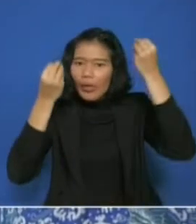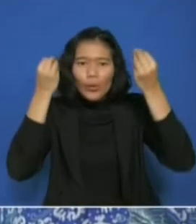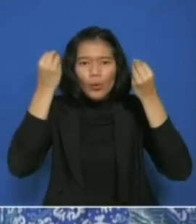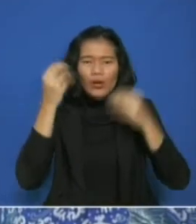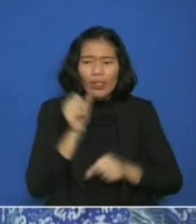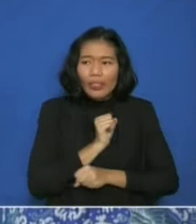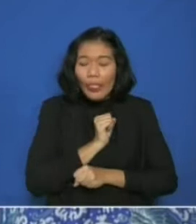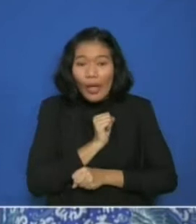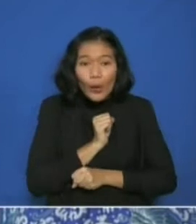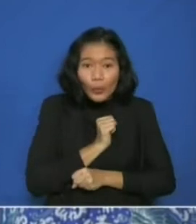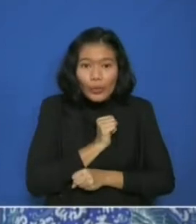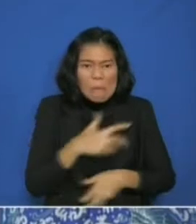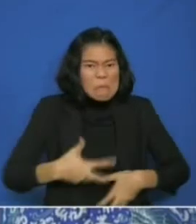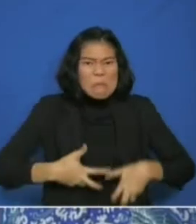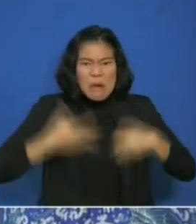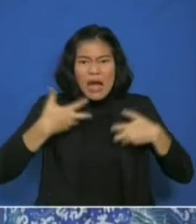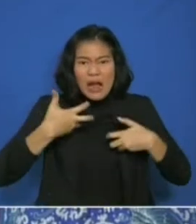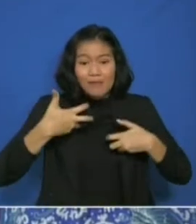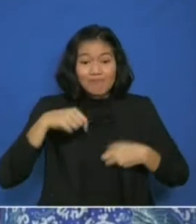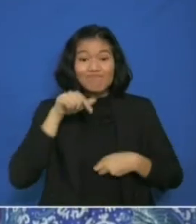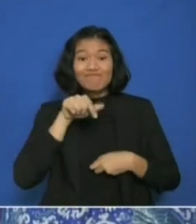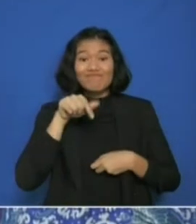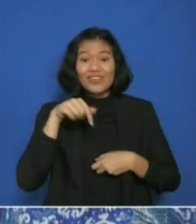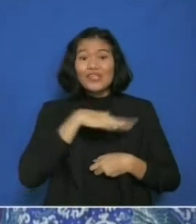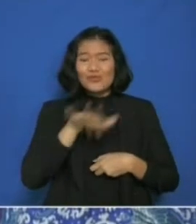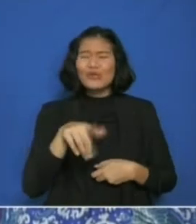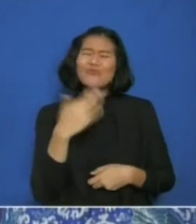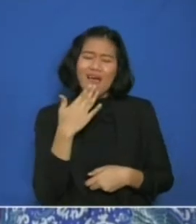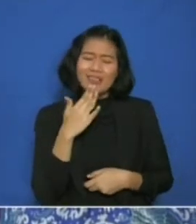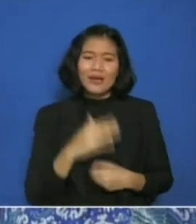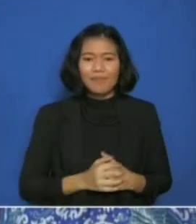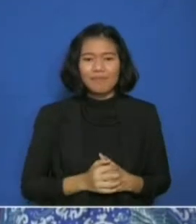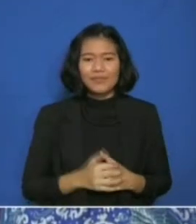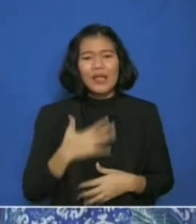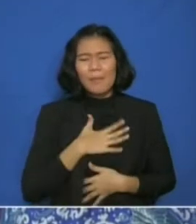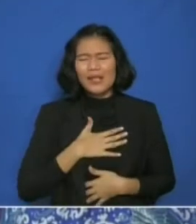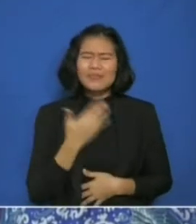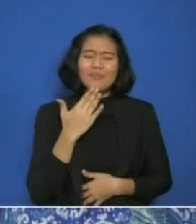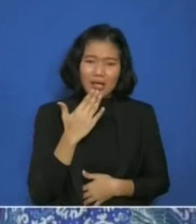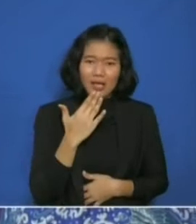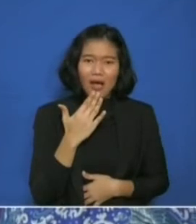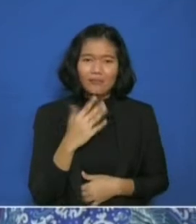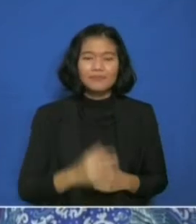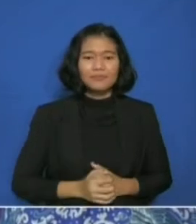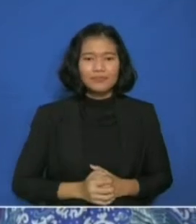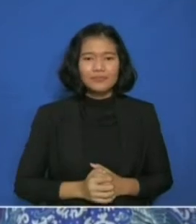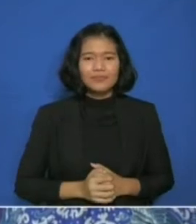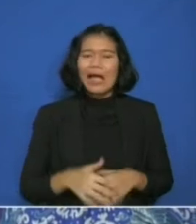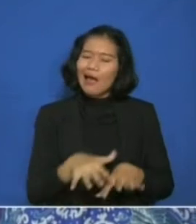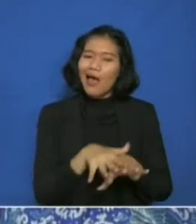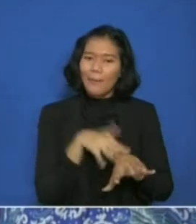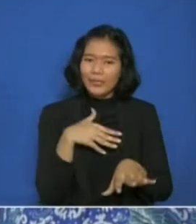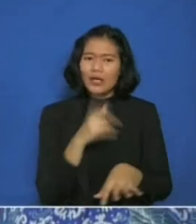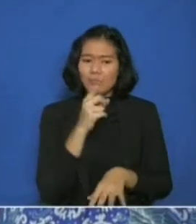takut dan marah adalah suatu perasaan yang normal perasaan yang wajar dan alamiah di